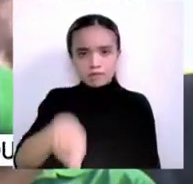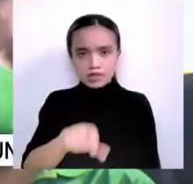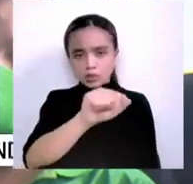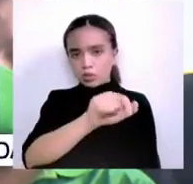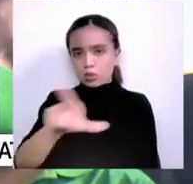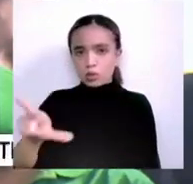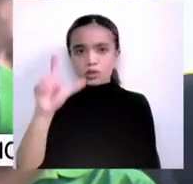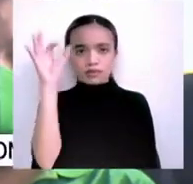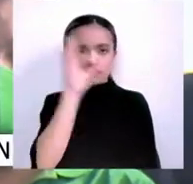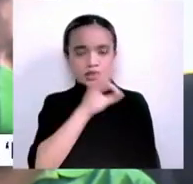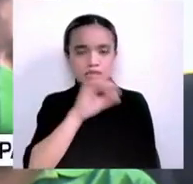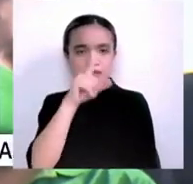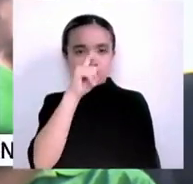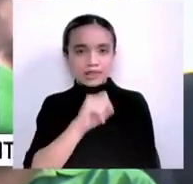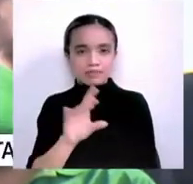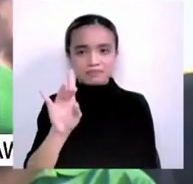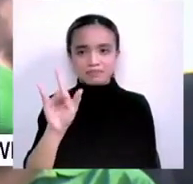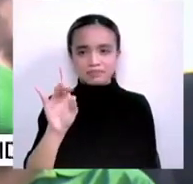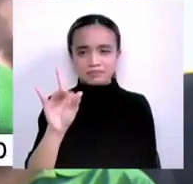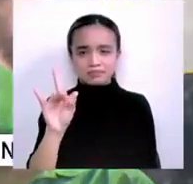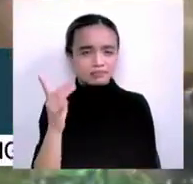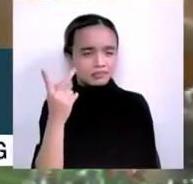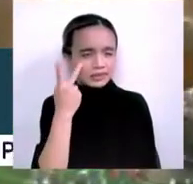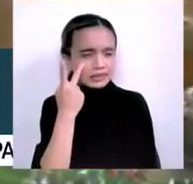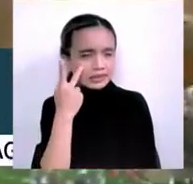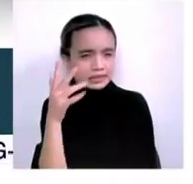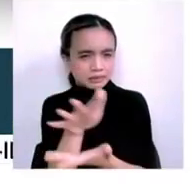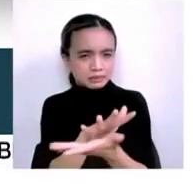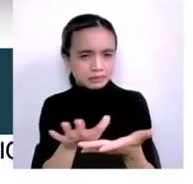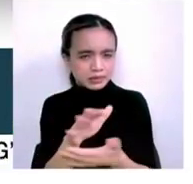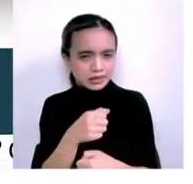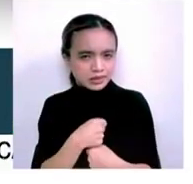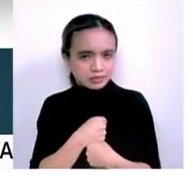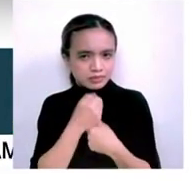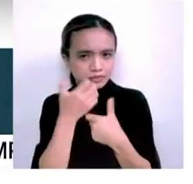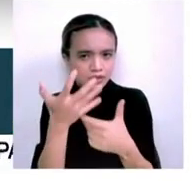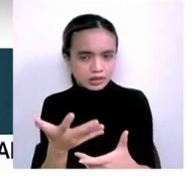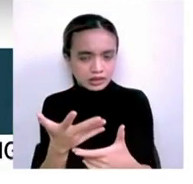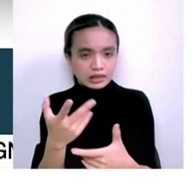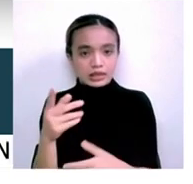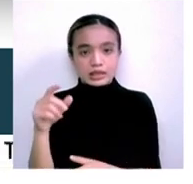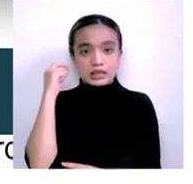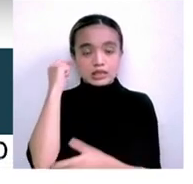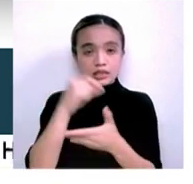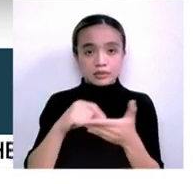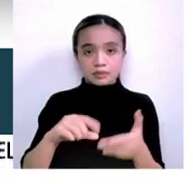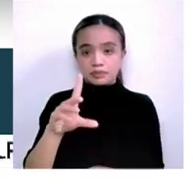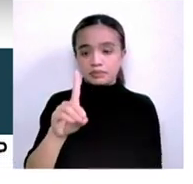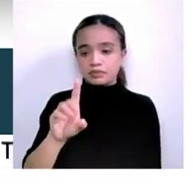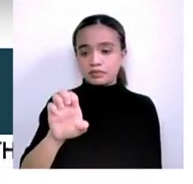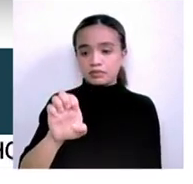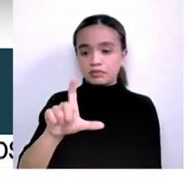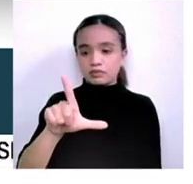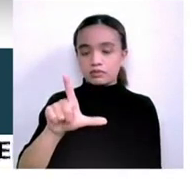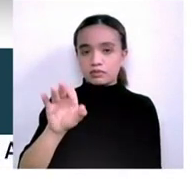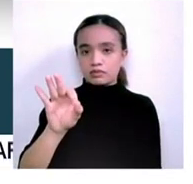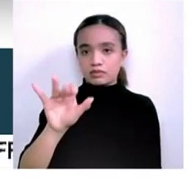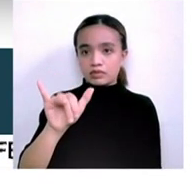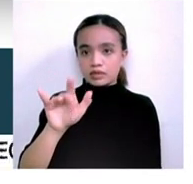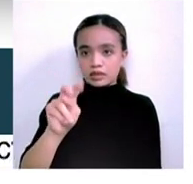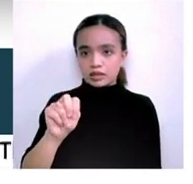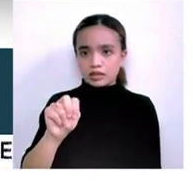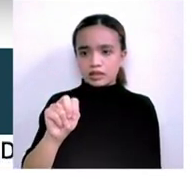18 years old, that's been getting some mixed reactions. Defense Chief Delfin Lorenzana believes the proposal has merits, but he